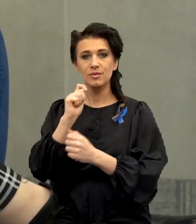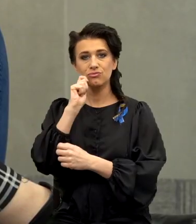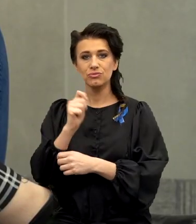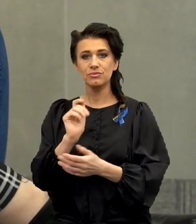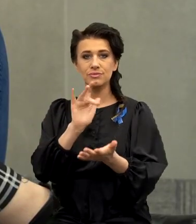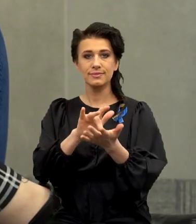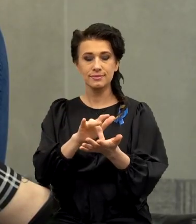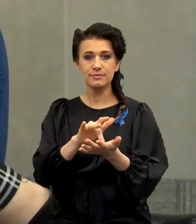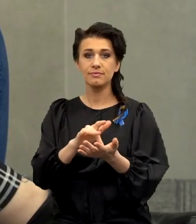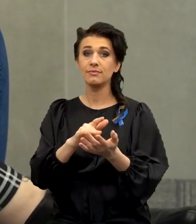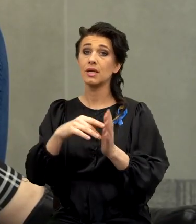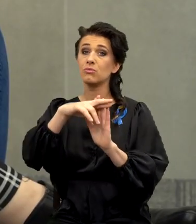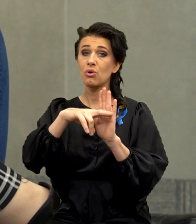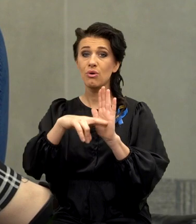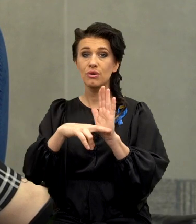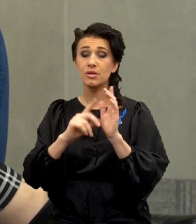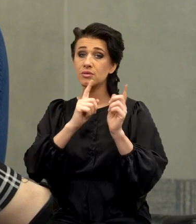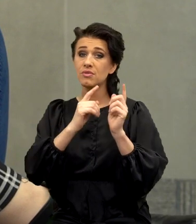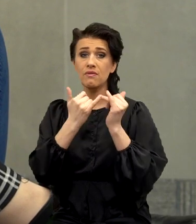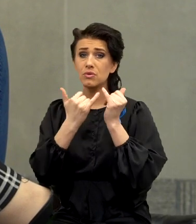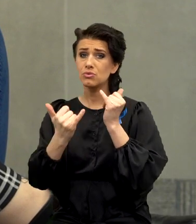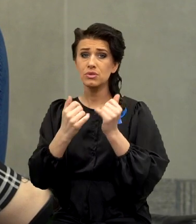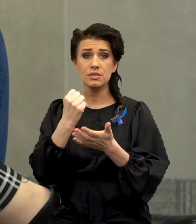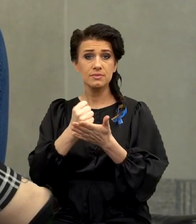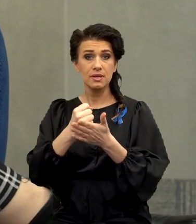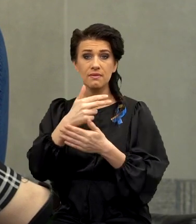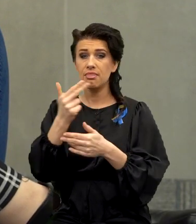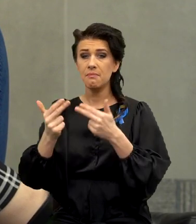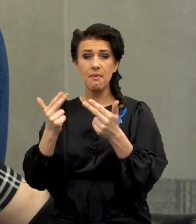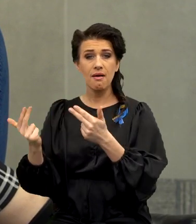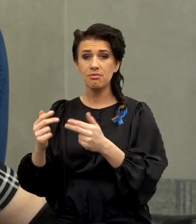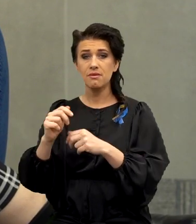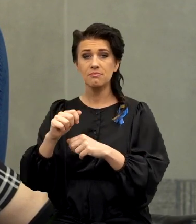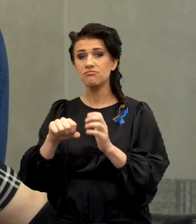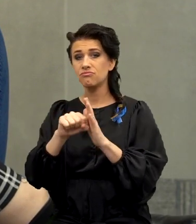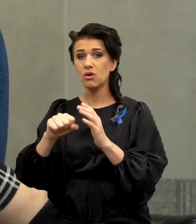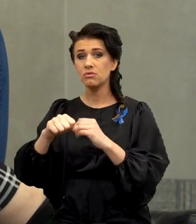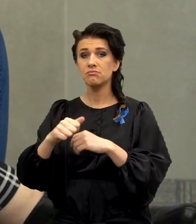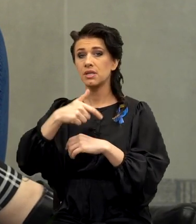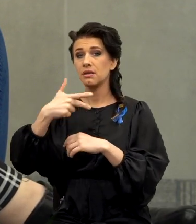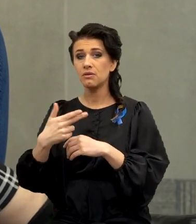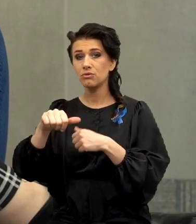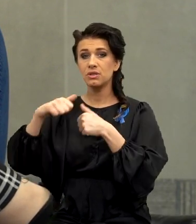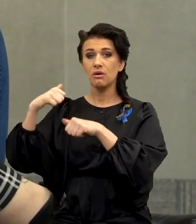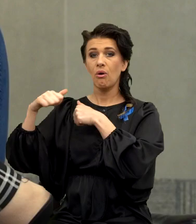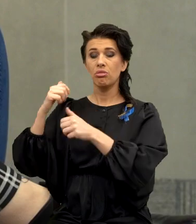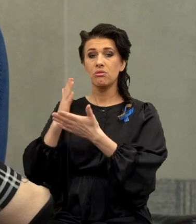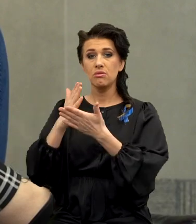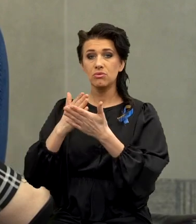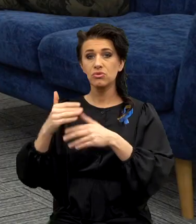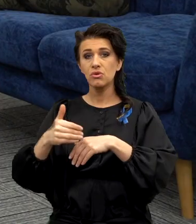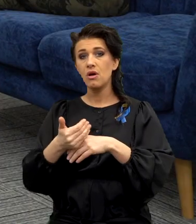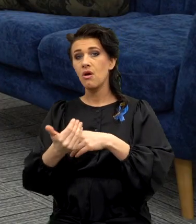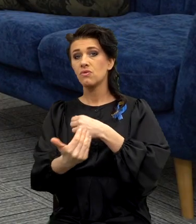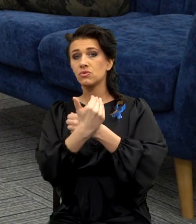Program, w którym rozmawiamy o różnych aspektach tego, co od kilku tygodni dzieje się za naszą wschodnią granicą.